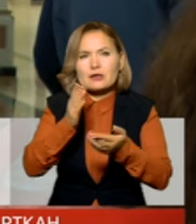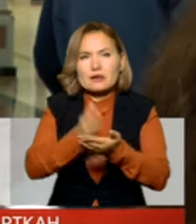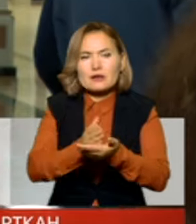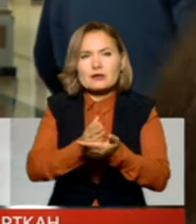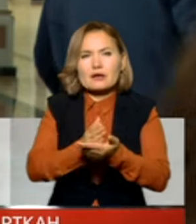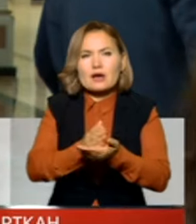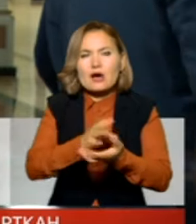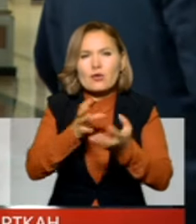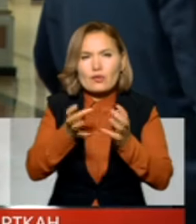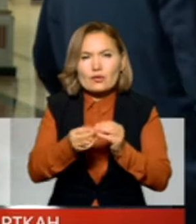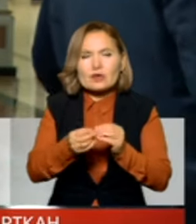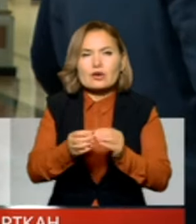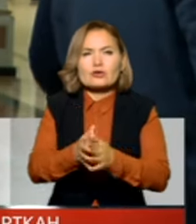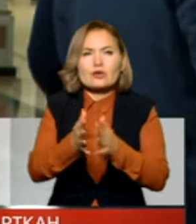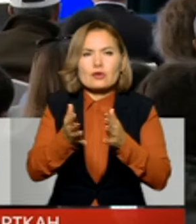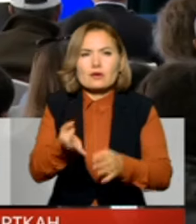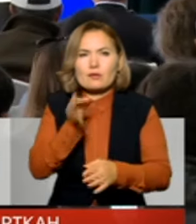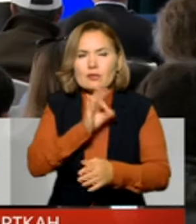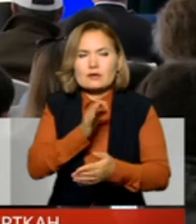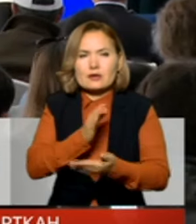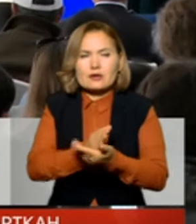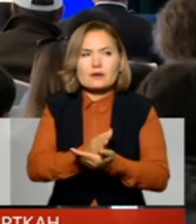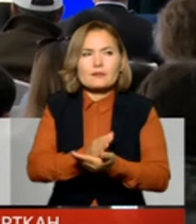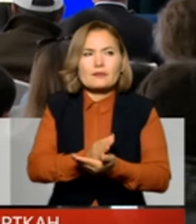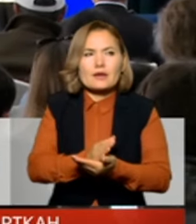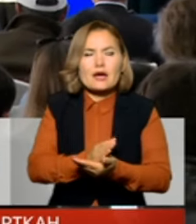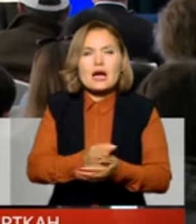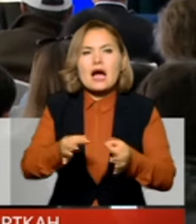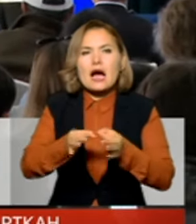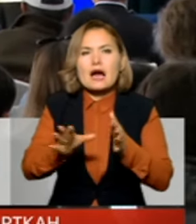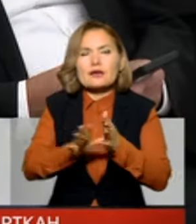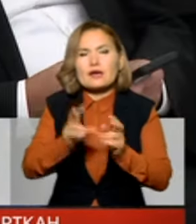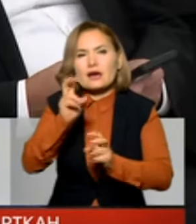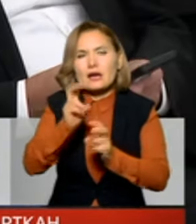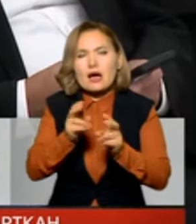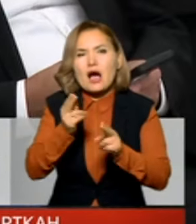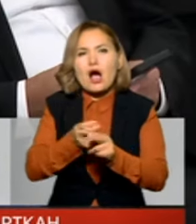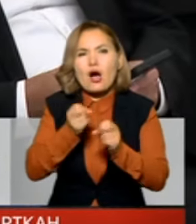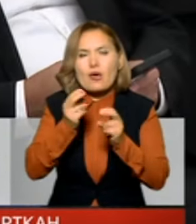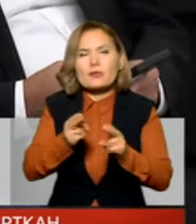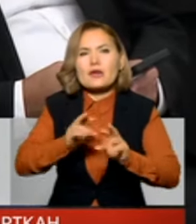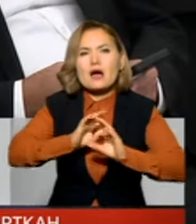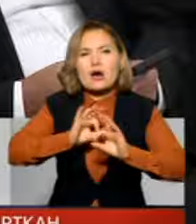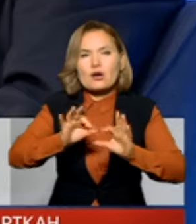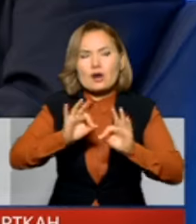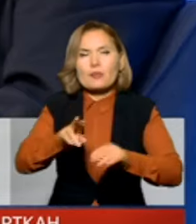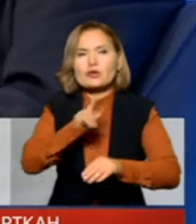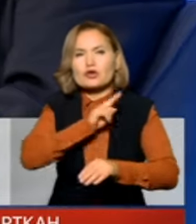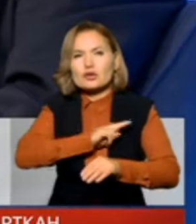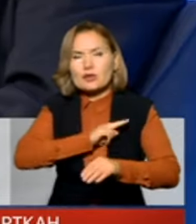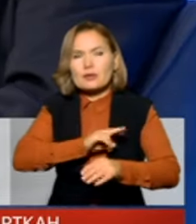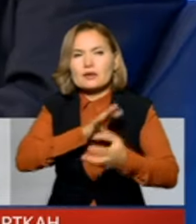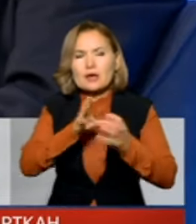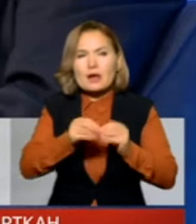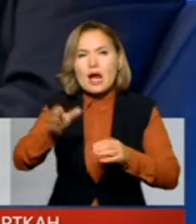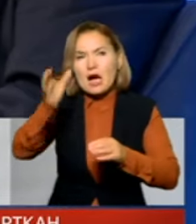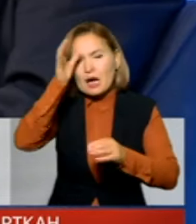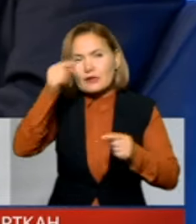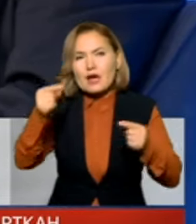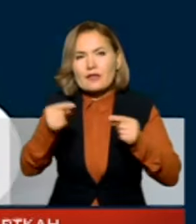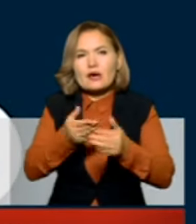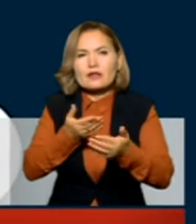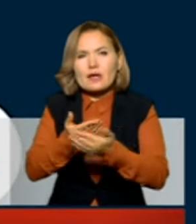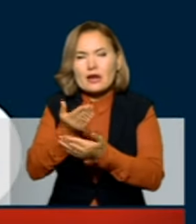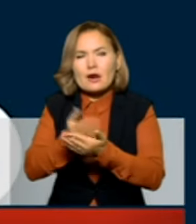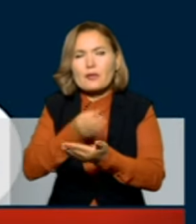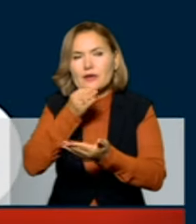өндіріледі. Енді одан артық қандай аргумент керек? Халық арасында атом электр станциясының қауіпсіздігіне қатысты алаңдаушылық көп, алайда ғалымдар нақты дәлел келтіріп